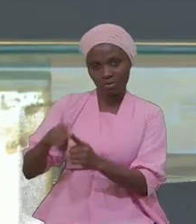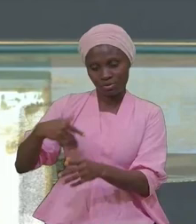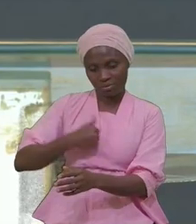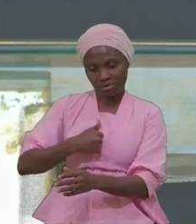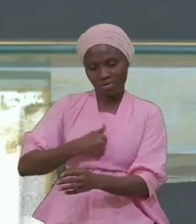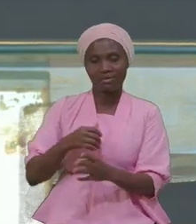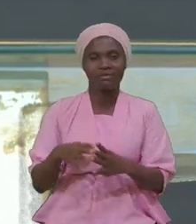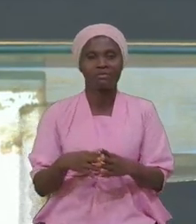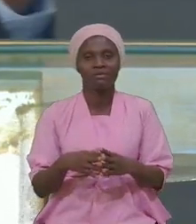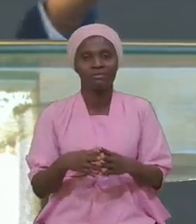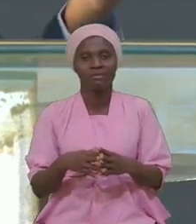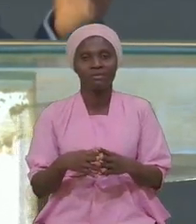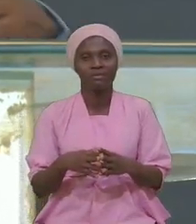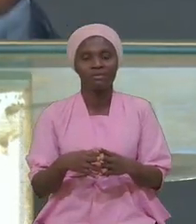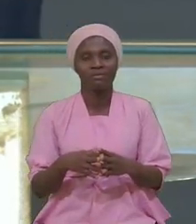œuvres.